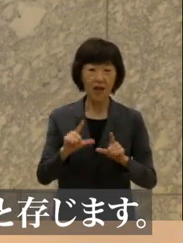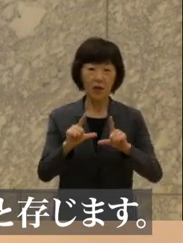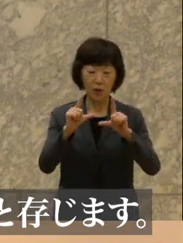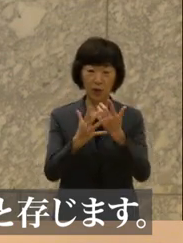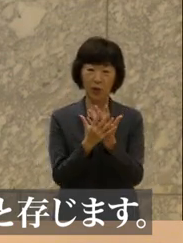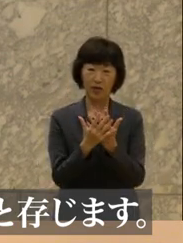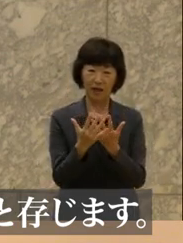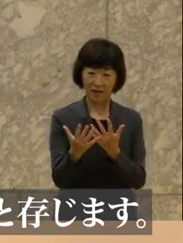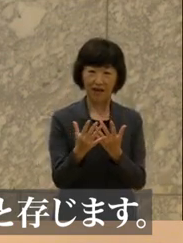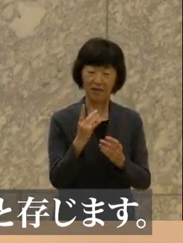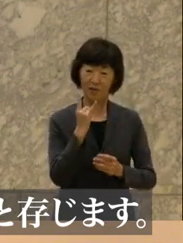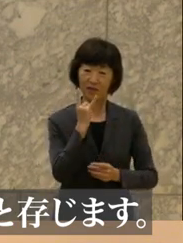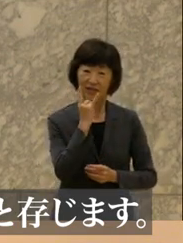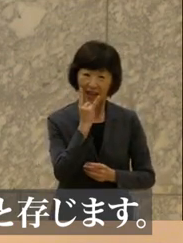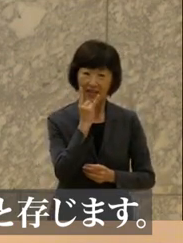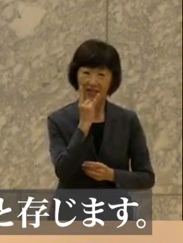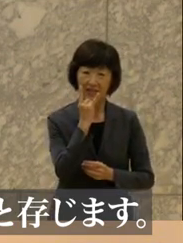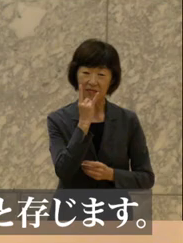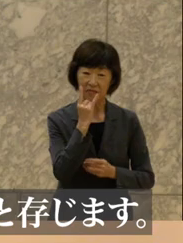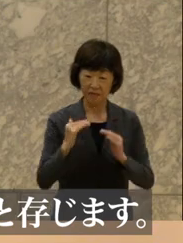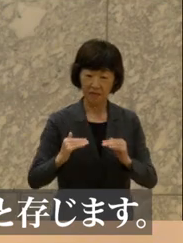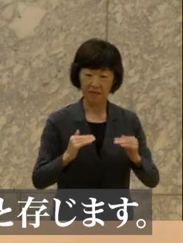スポーツの素晴らしさを感じて東京大会への期待をぜひとも高めていきたいと存じます